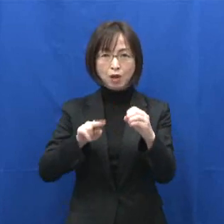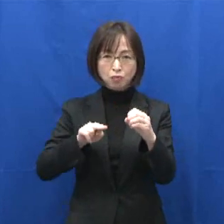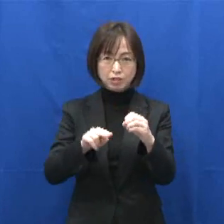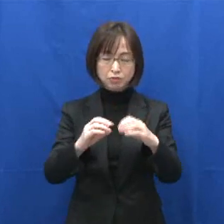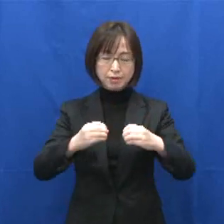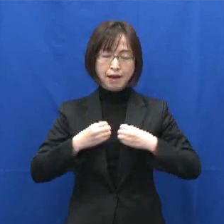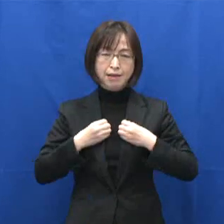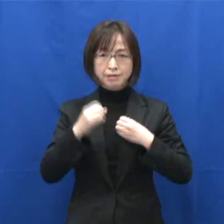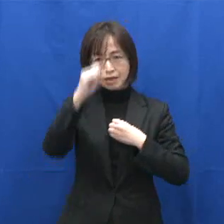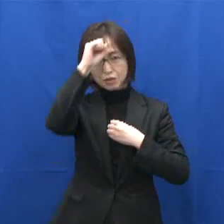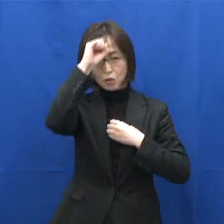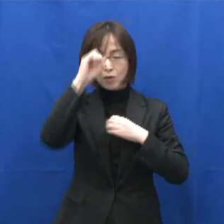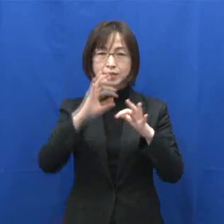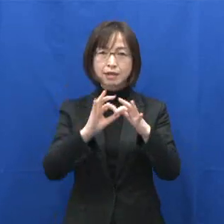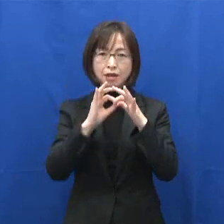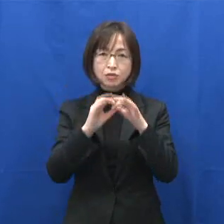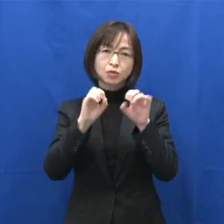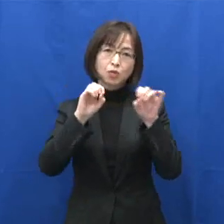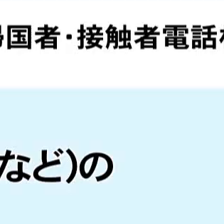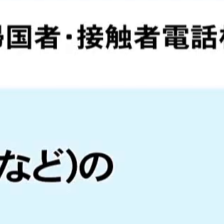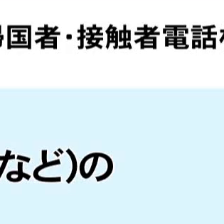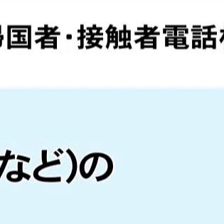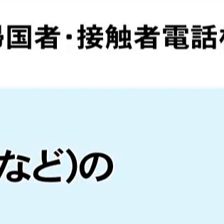感染症に関するお知らせです。